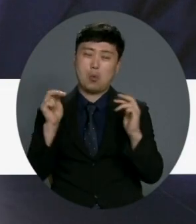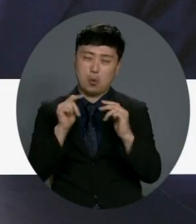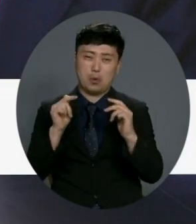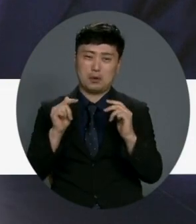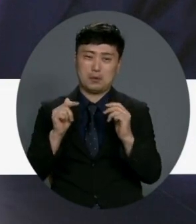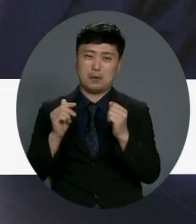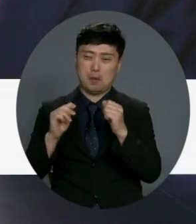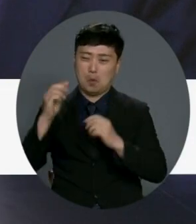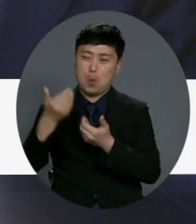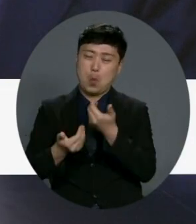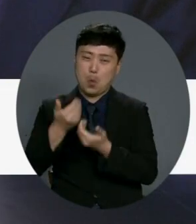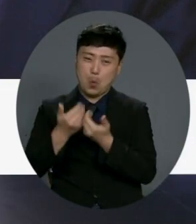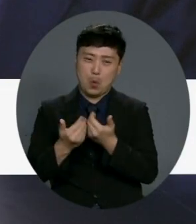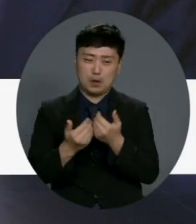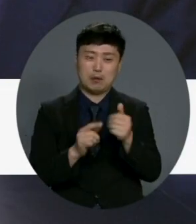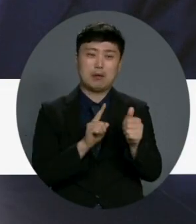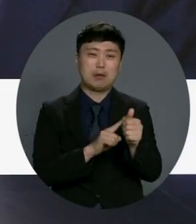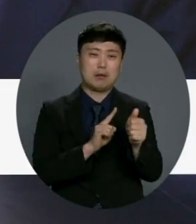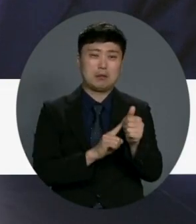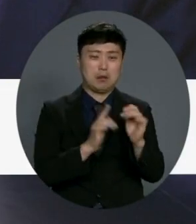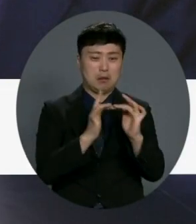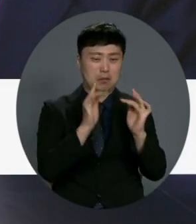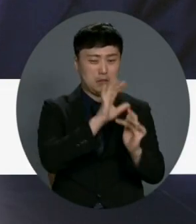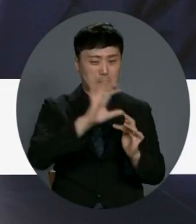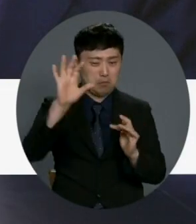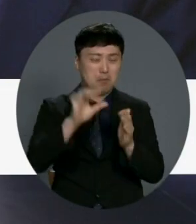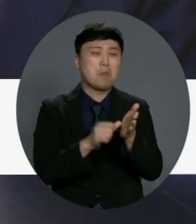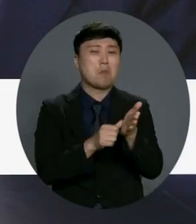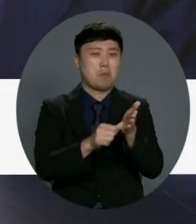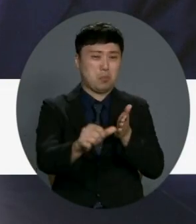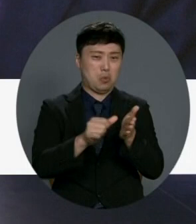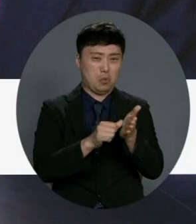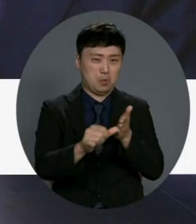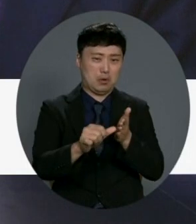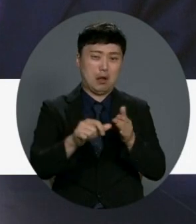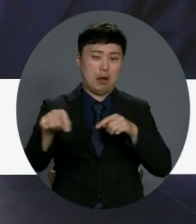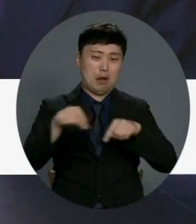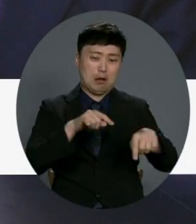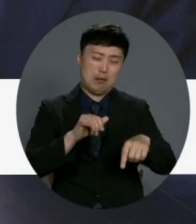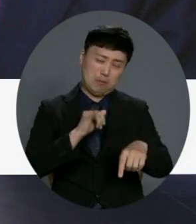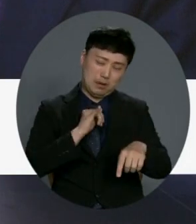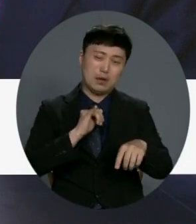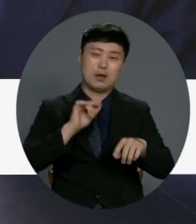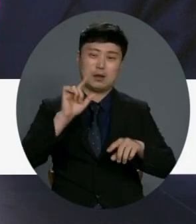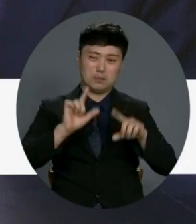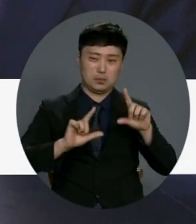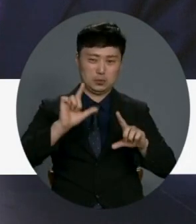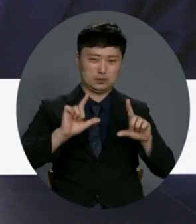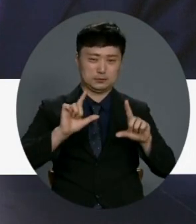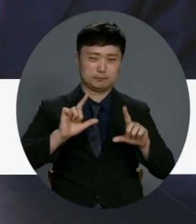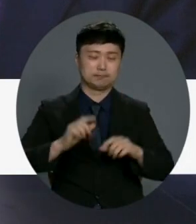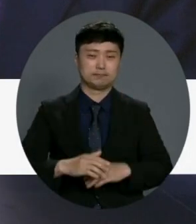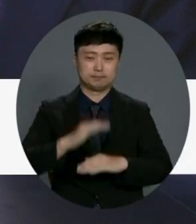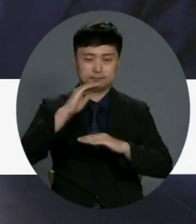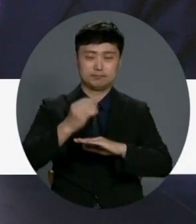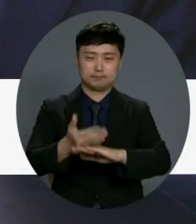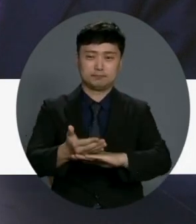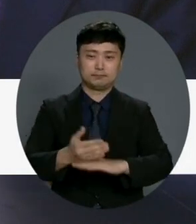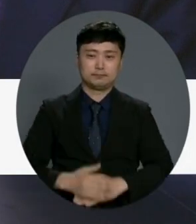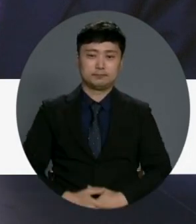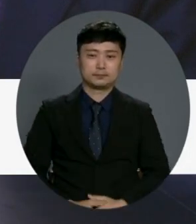지워버렸습니다. 거침없어 보이던 홍 시장의 정치적 위상이 적지 않은 타격을 입은 것으로 보입니다. 보도에 권윤수